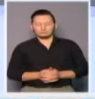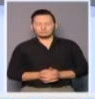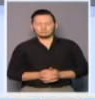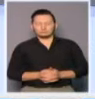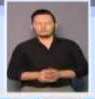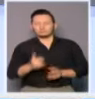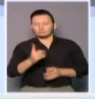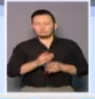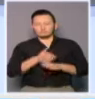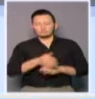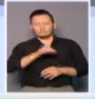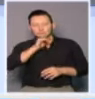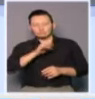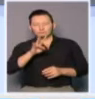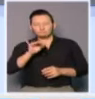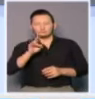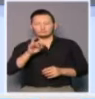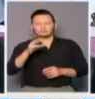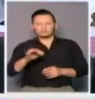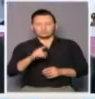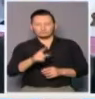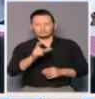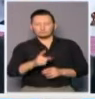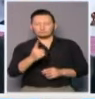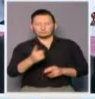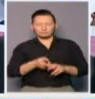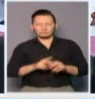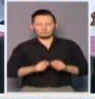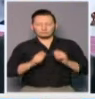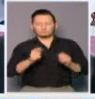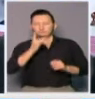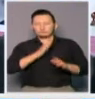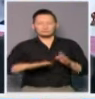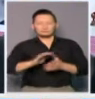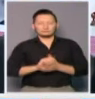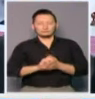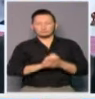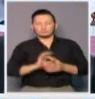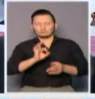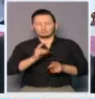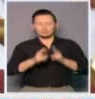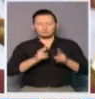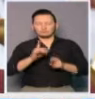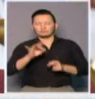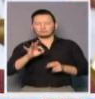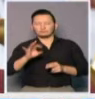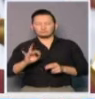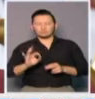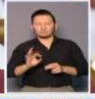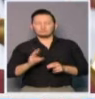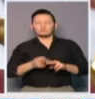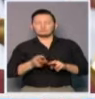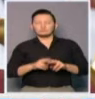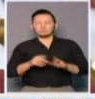Один из гостей – профессор Николай Дайхас. Он один из создателей Евразийской ассамблеи оторинолларингологов. В этом